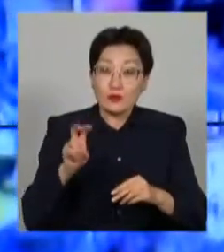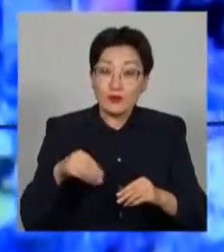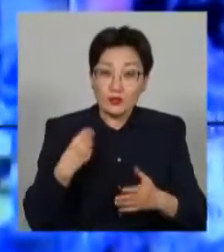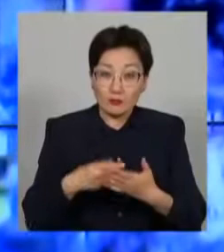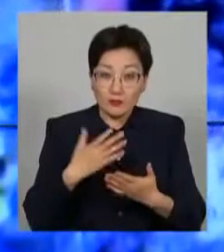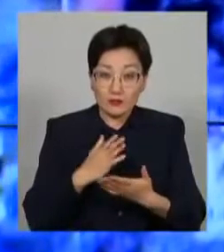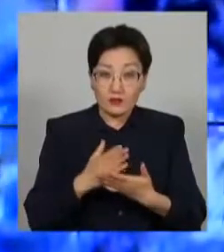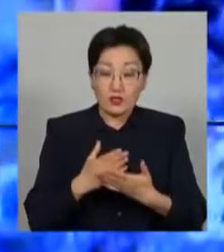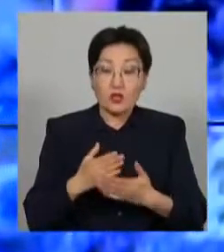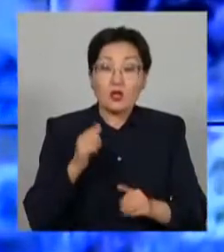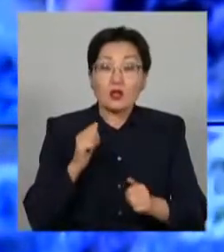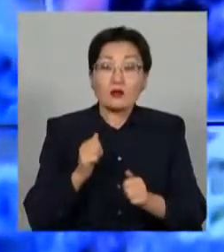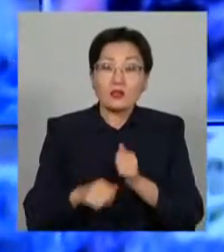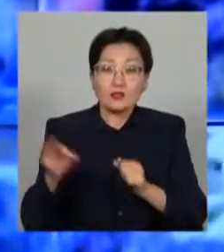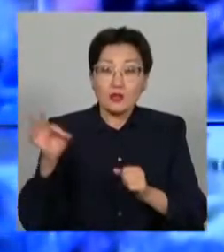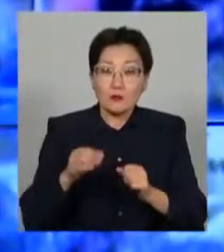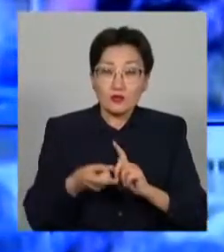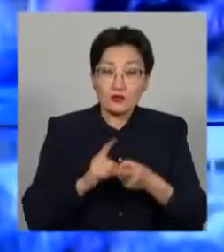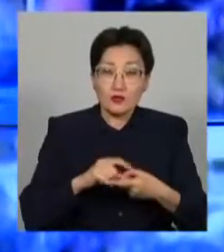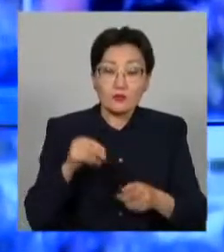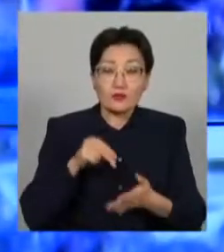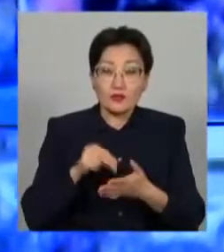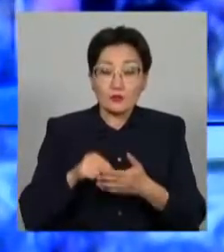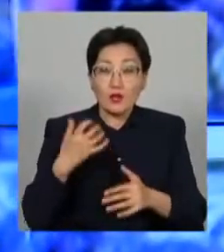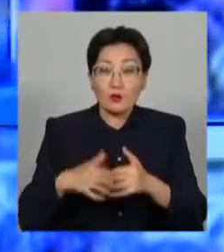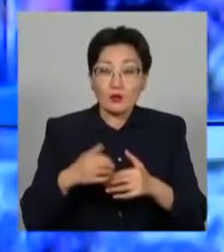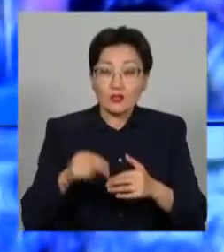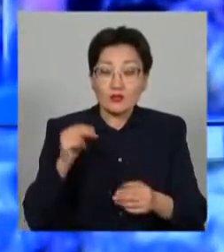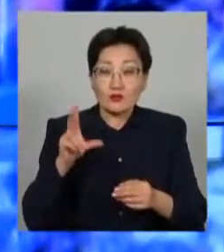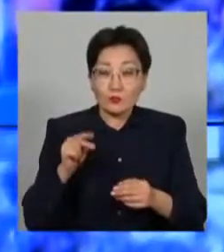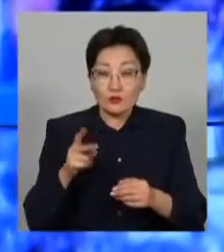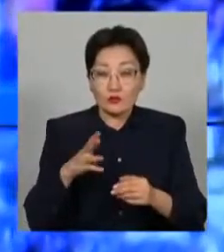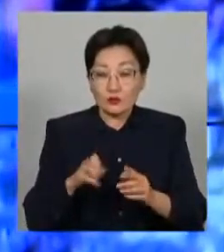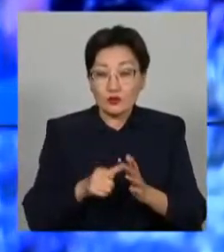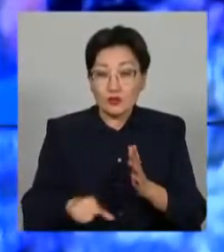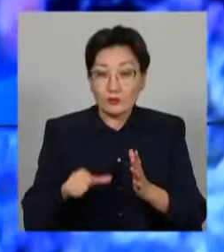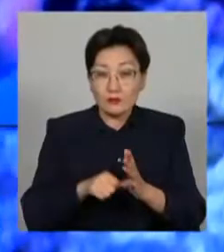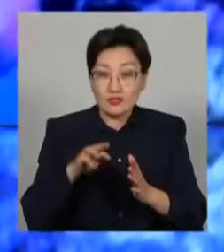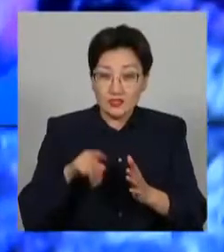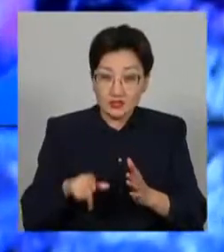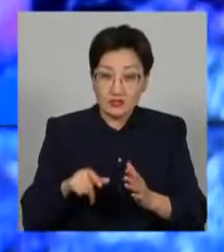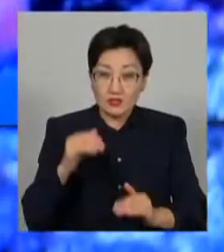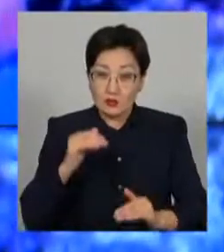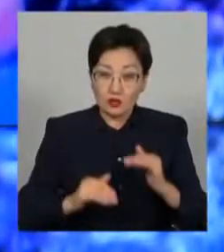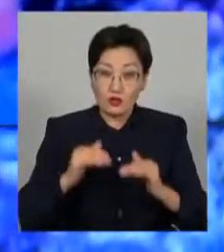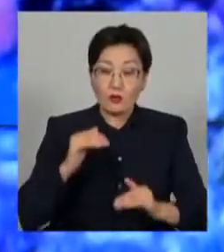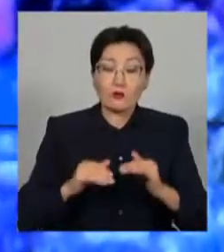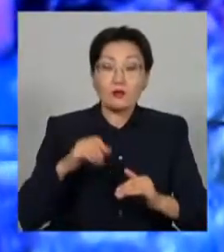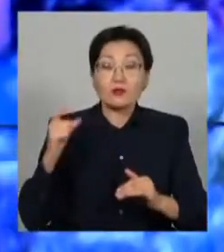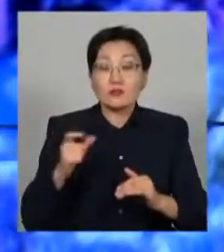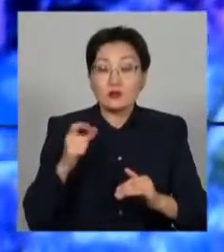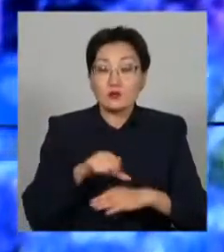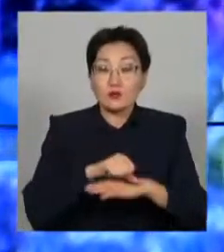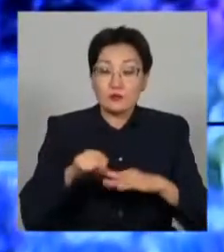кетті. Сәт сайын өзгеріп отырған валюта құны орташа көрсеткішпен айтсақ 466 теңгенің айналасында. Ел экономикасына